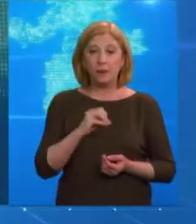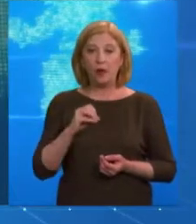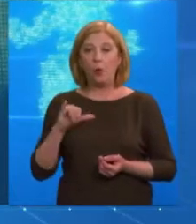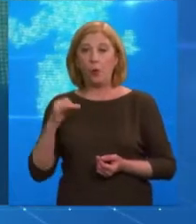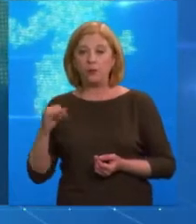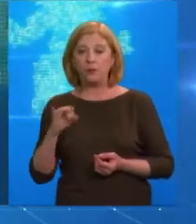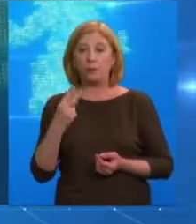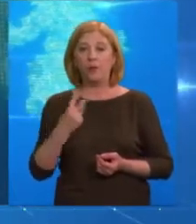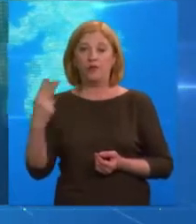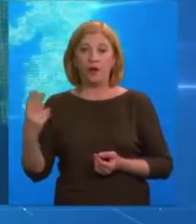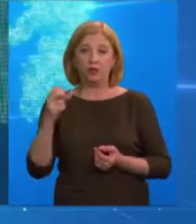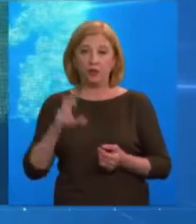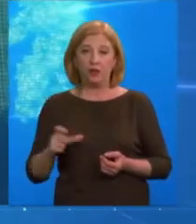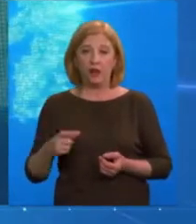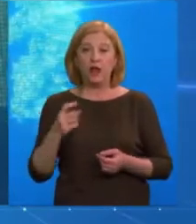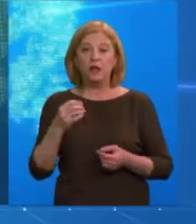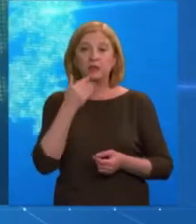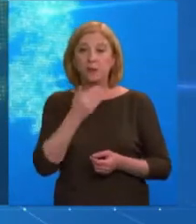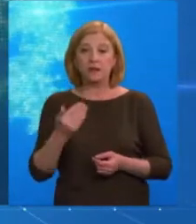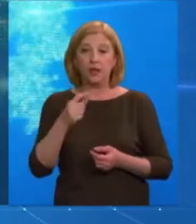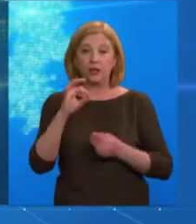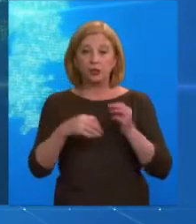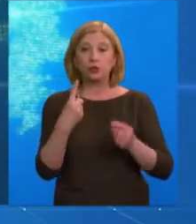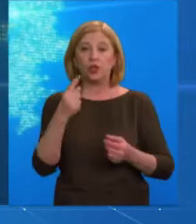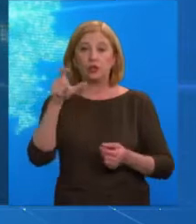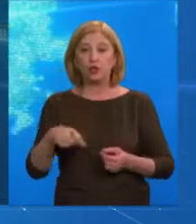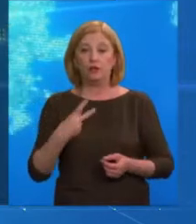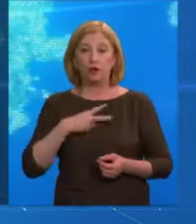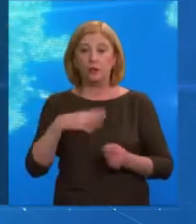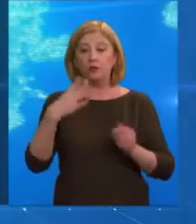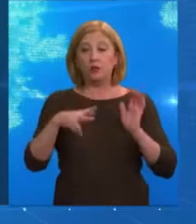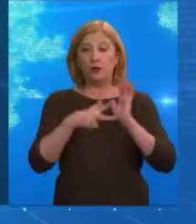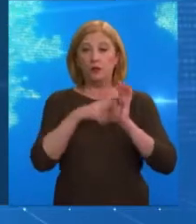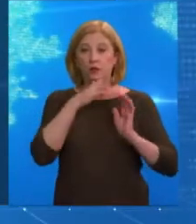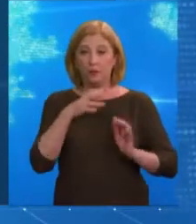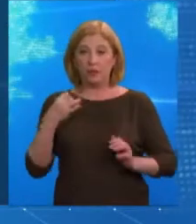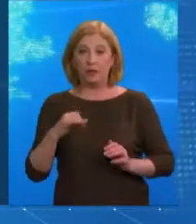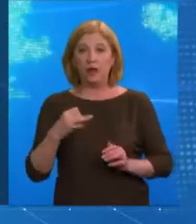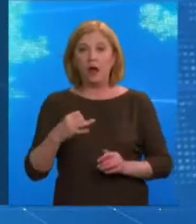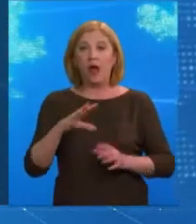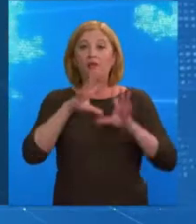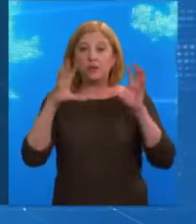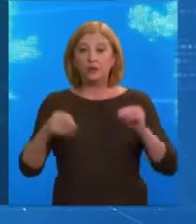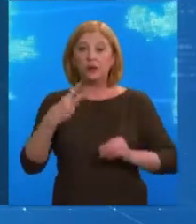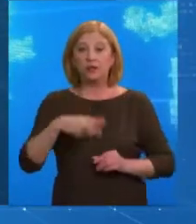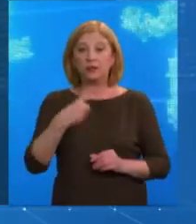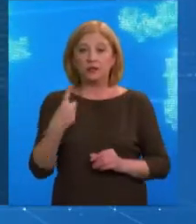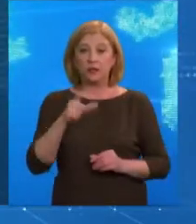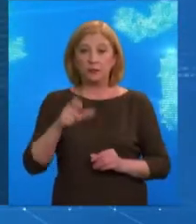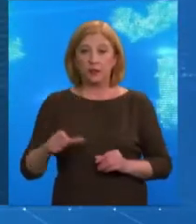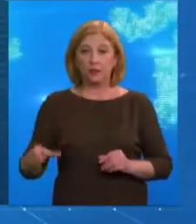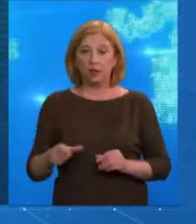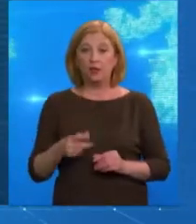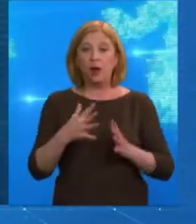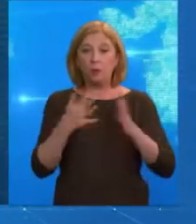за прошедшие сутки от к видным пневмонию мир один человек это женщина сорока восьми лет всего сначала пандемию скончался 21 пациент в больше